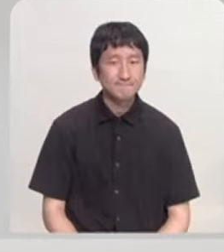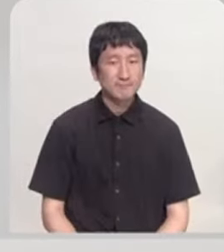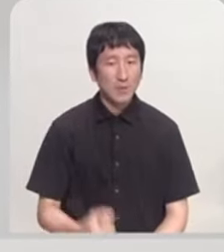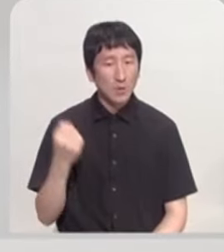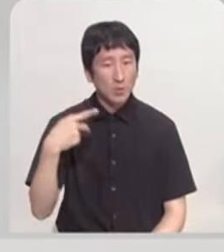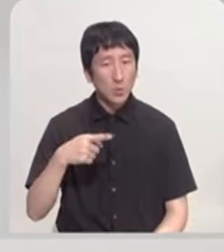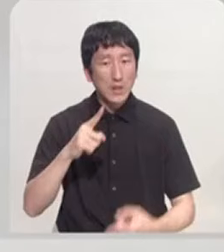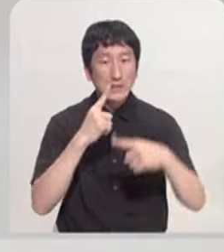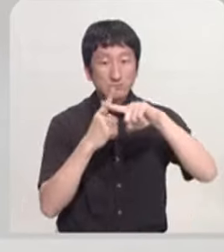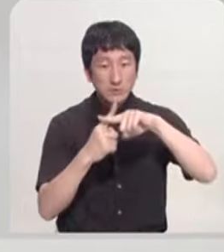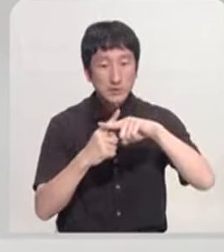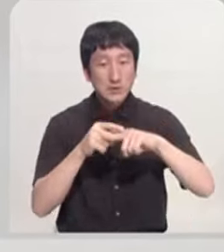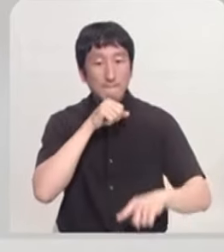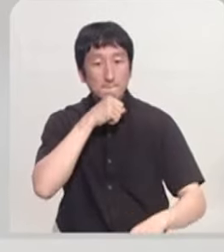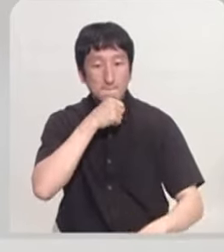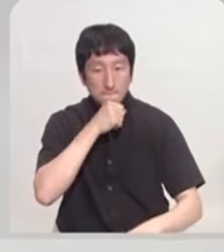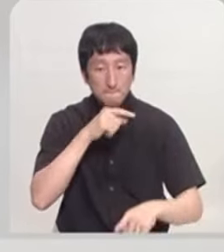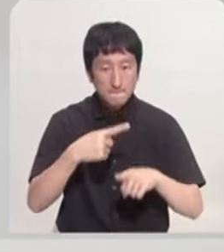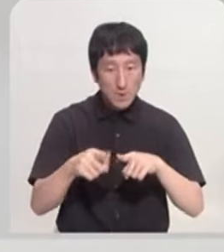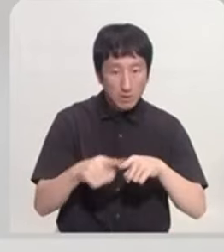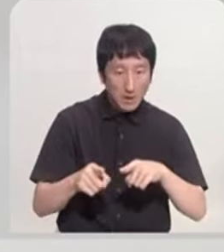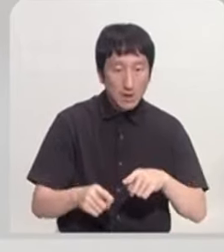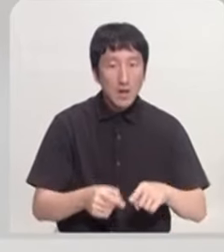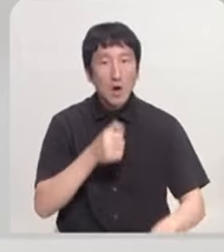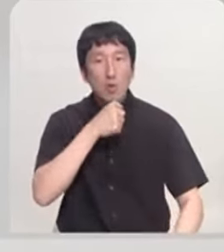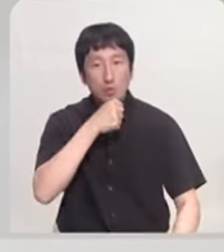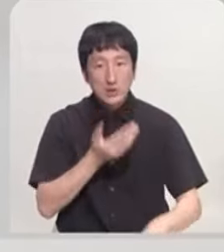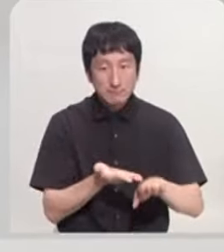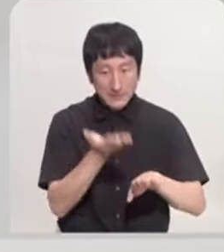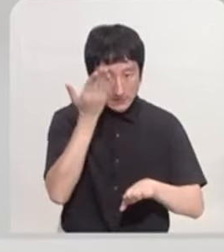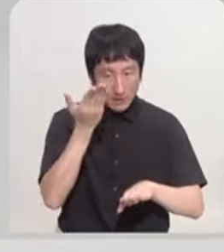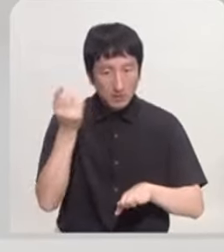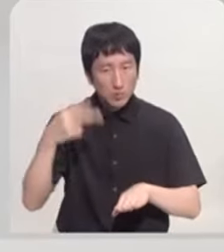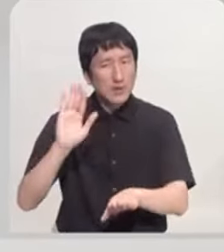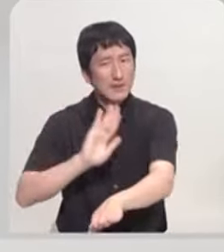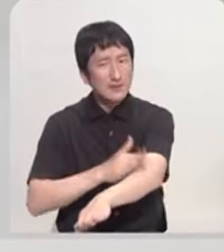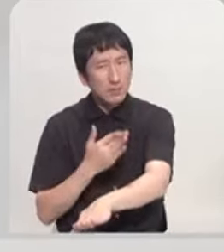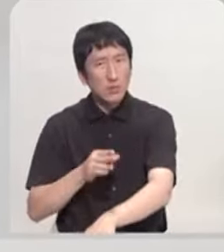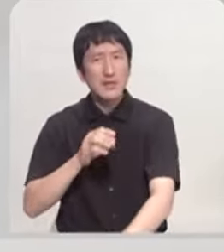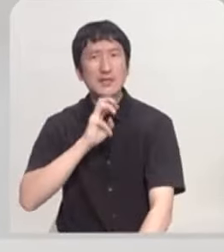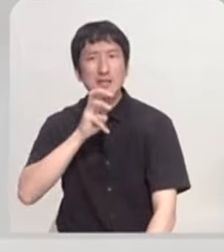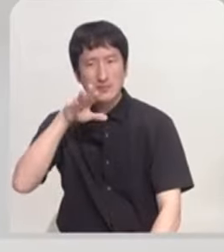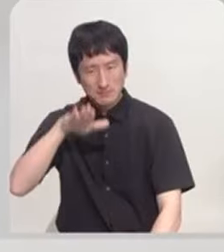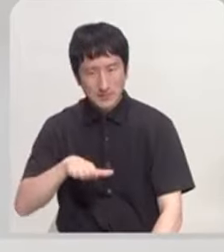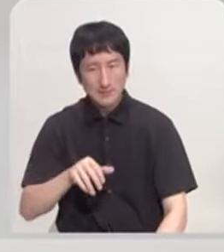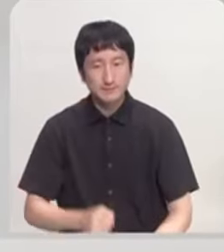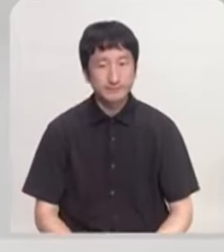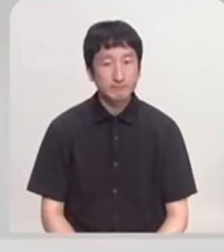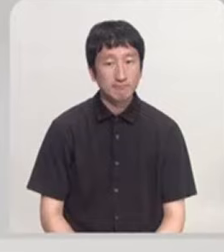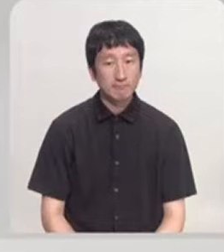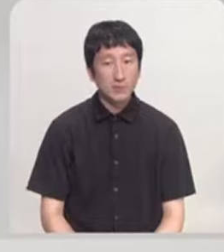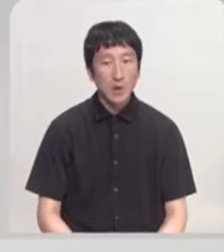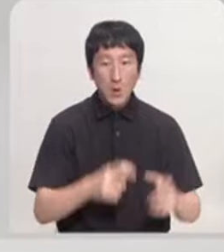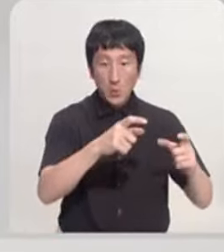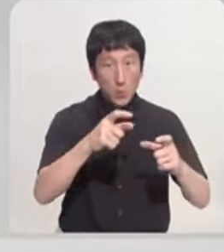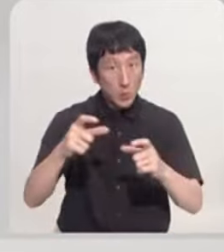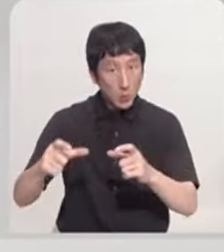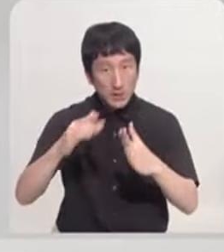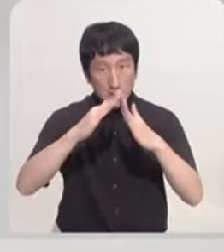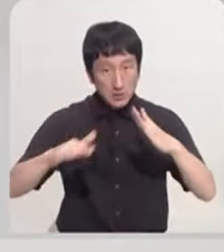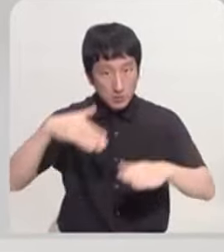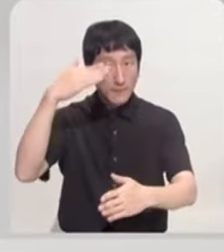긍정평가는 50대 이상에서 부정평가는 30대에서 높게 나타났습니다 지역별로는 전주를 뺀